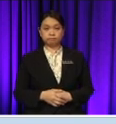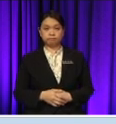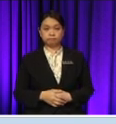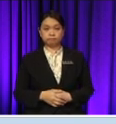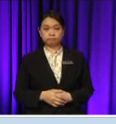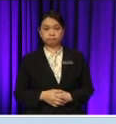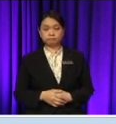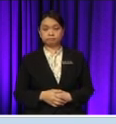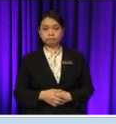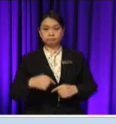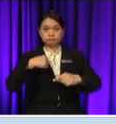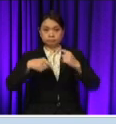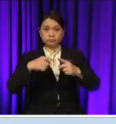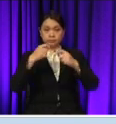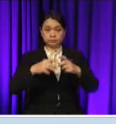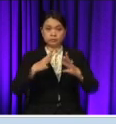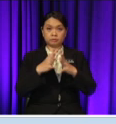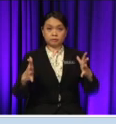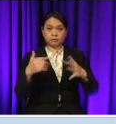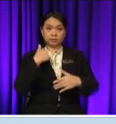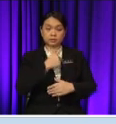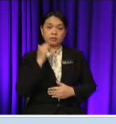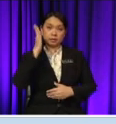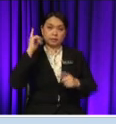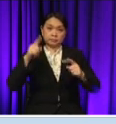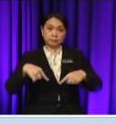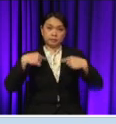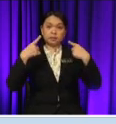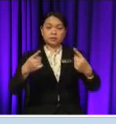kita terus pergi ke sebelah Freddy